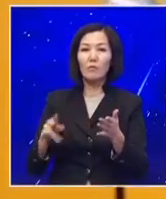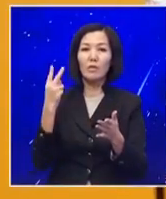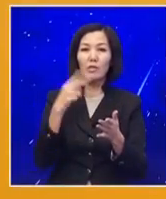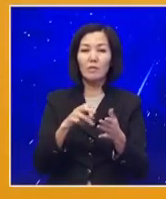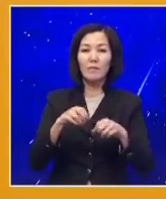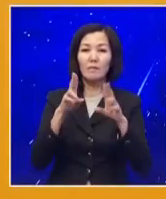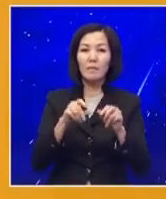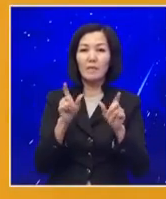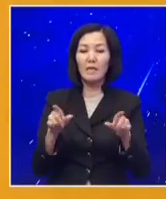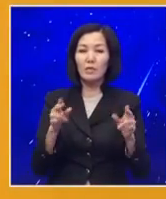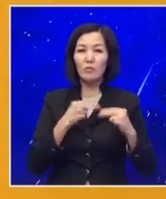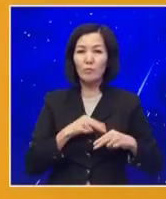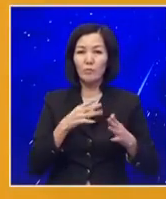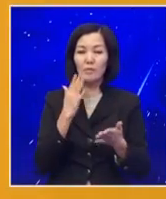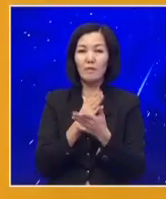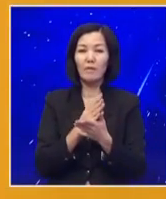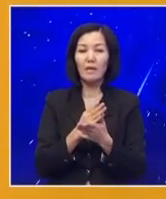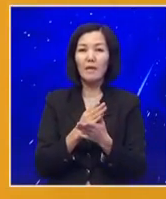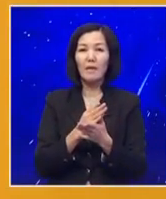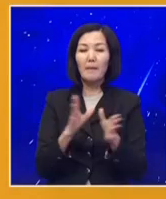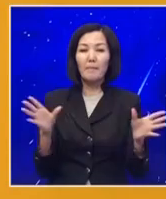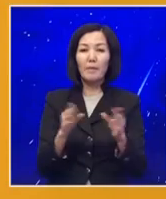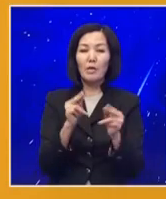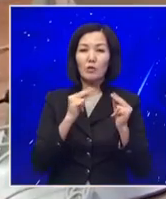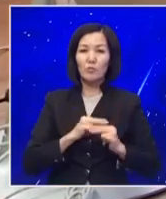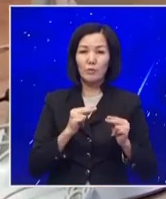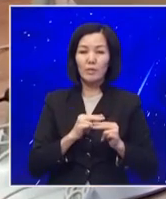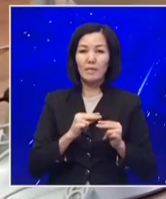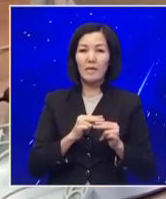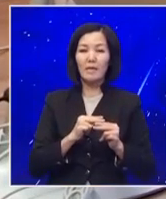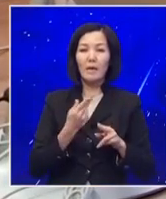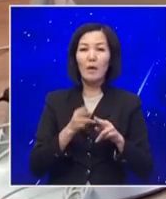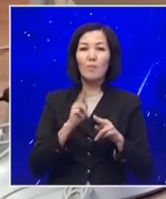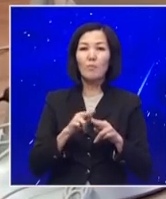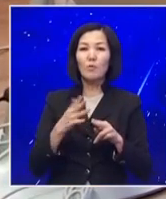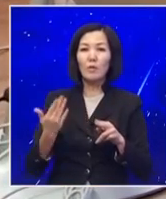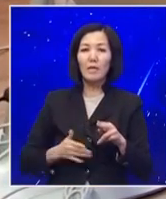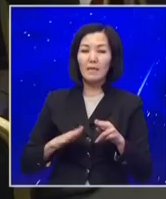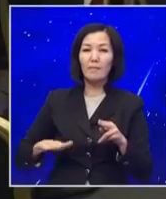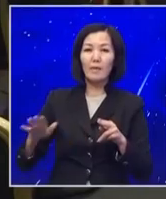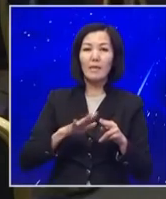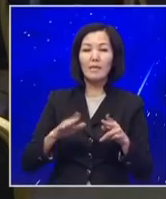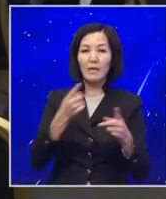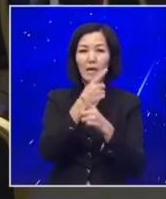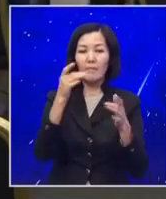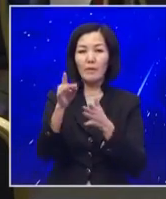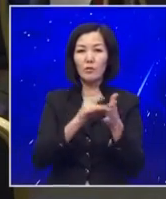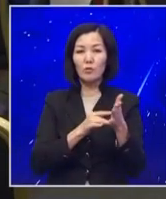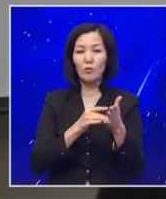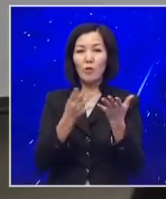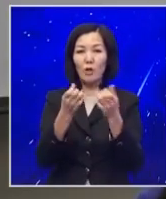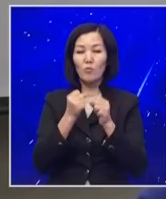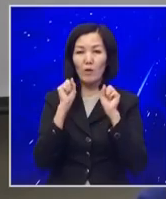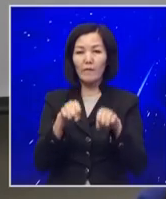маман жұмыс істеп жатыр. Олар мекеме өкілдерімен тікелей қарым-қатынаста. Бұл сол елді мекендегі ақпаратты шұғыл әрі ресми алуға